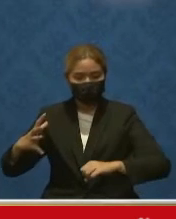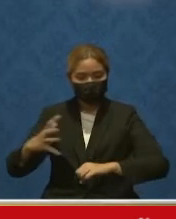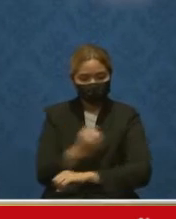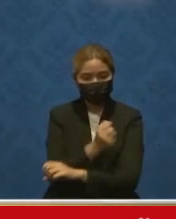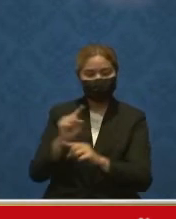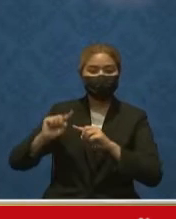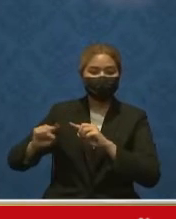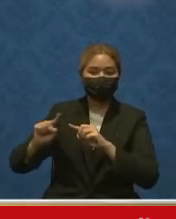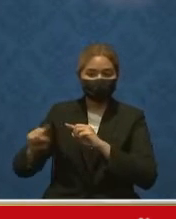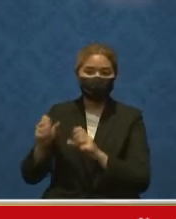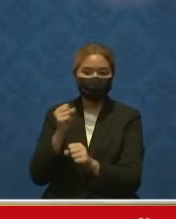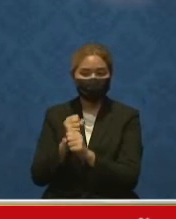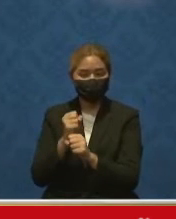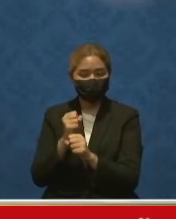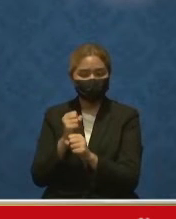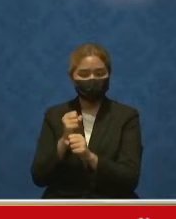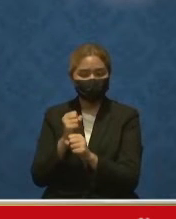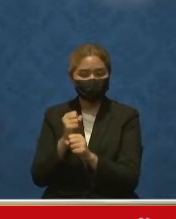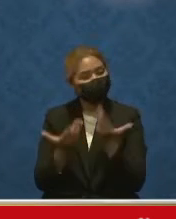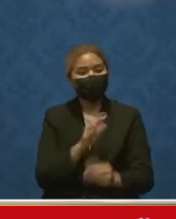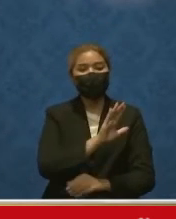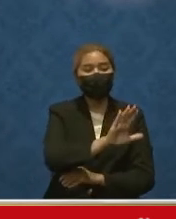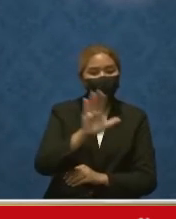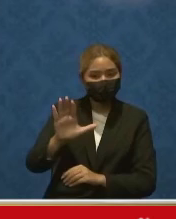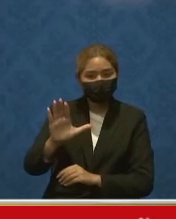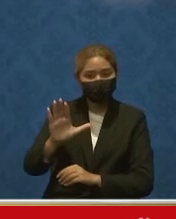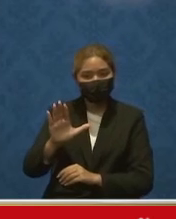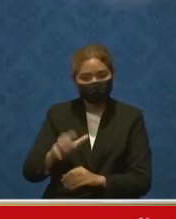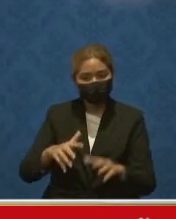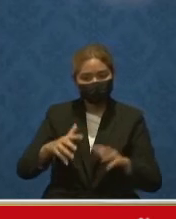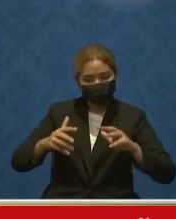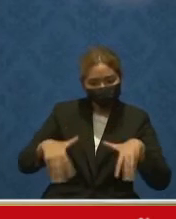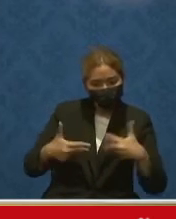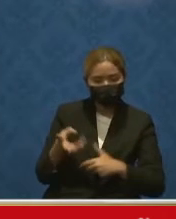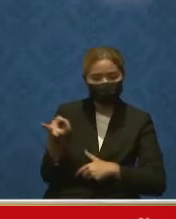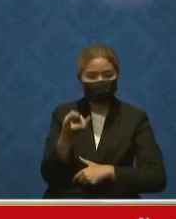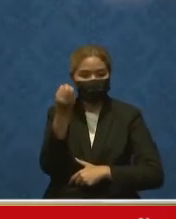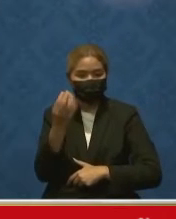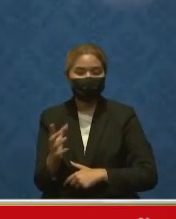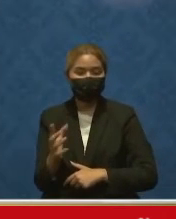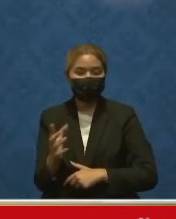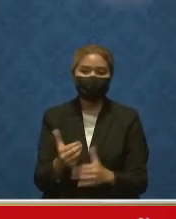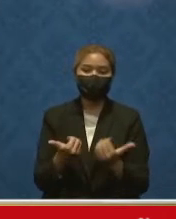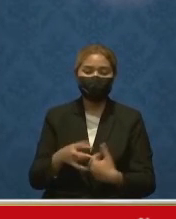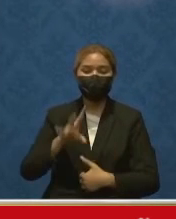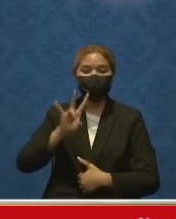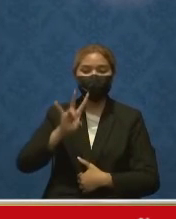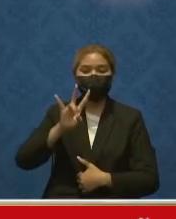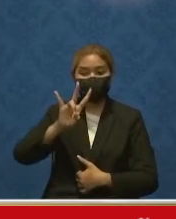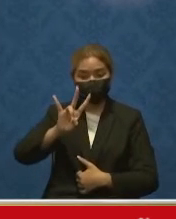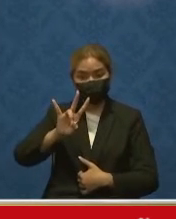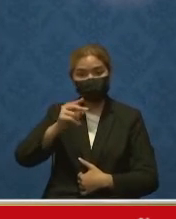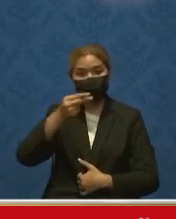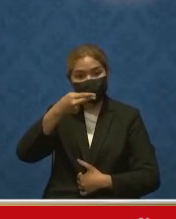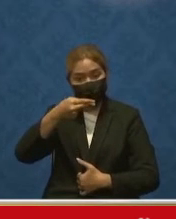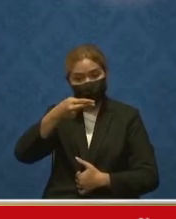น้อยอะไรเรื่องนี้พวกพี่น้องก็เสร็จก่อนวันนี้นายกที่บอกใช้หนี้เจ็ดหมื่นเจ็ดแสนบาทเจ็ดแสนล้านลืม